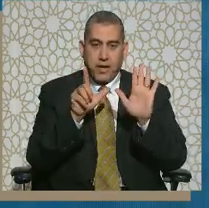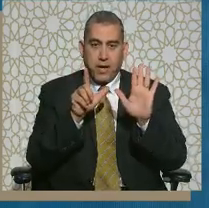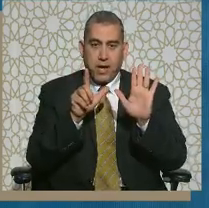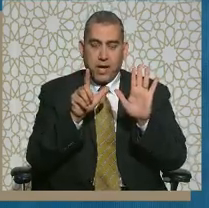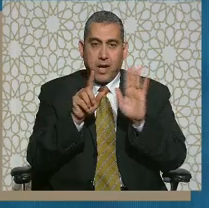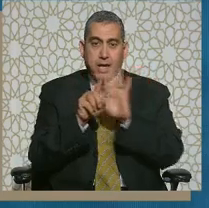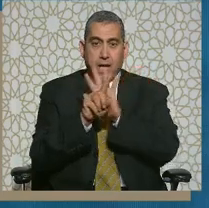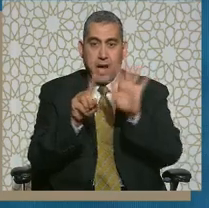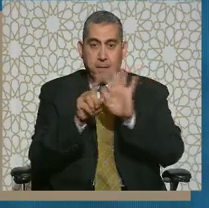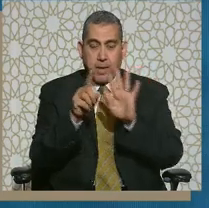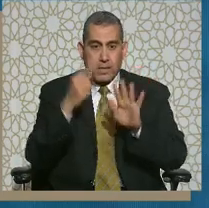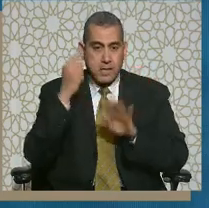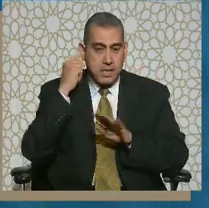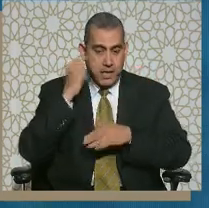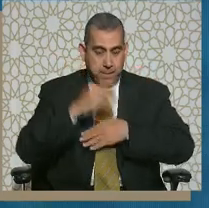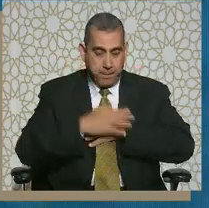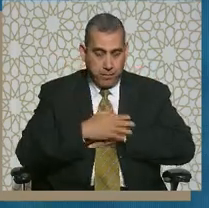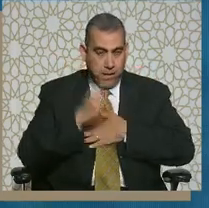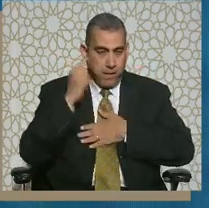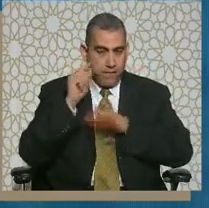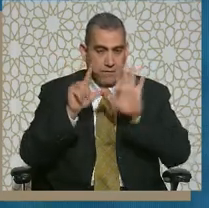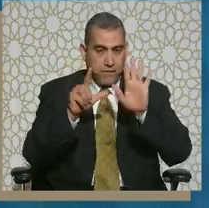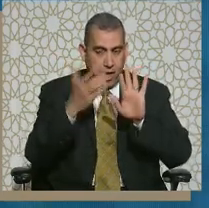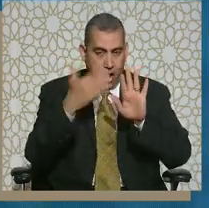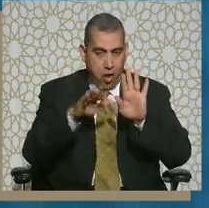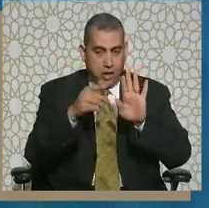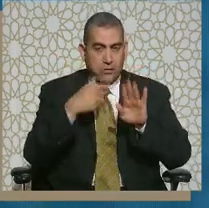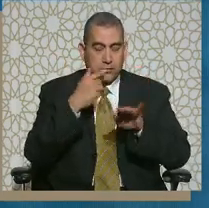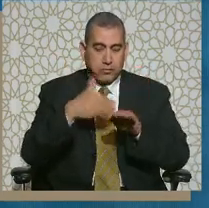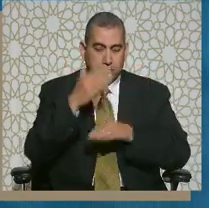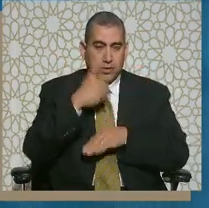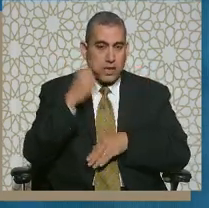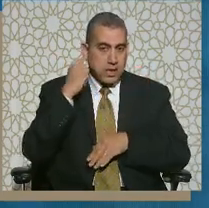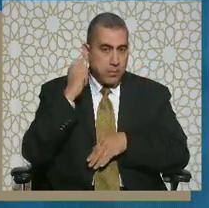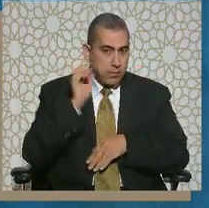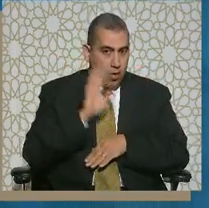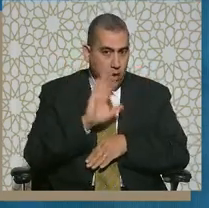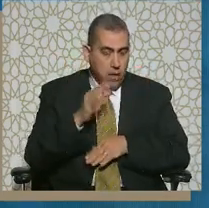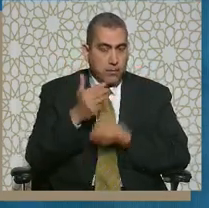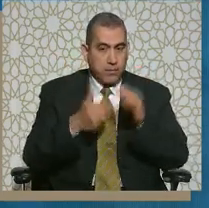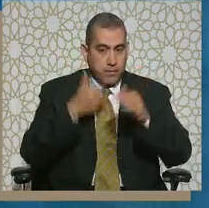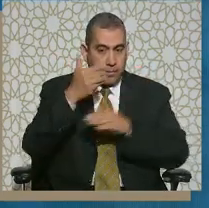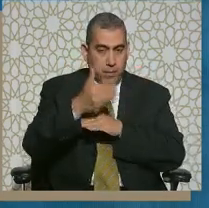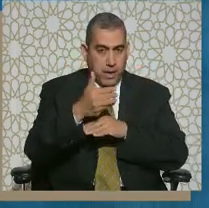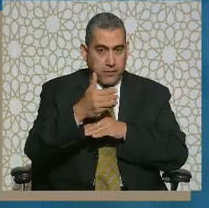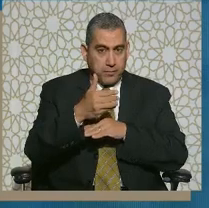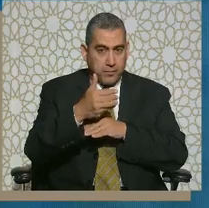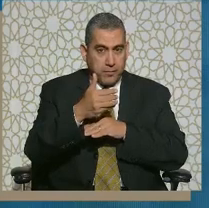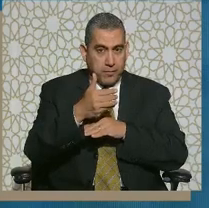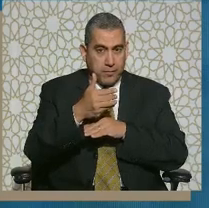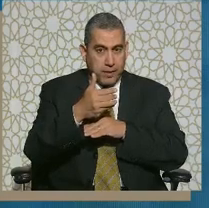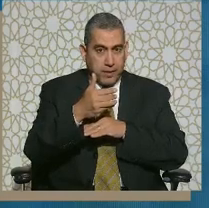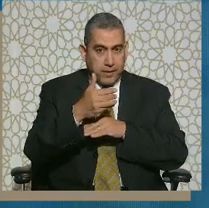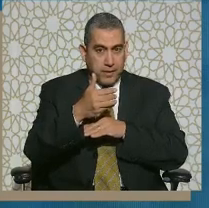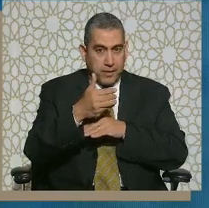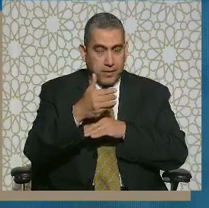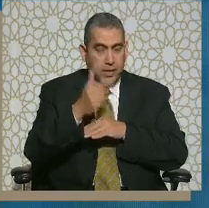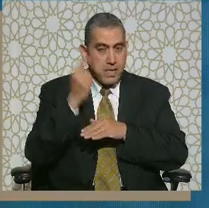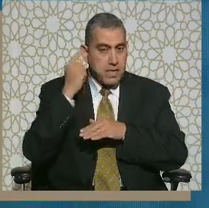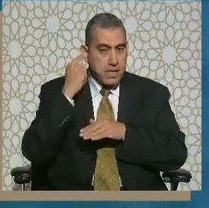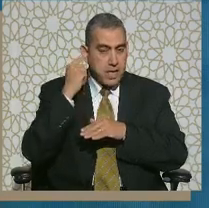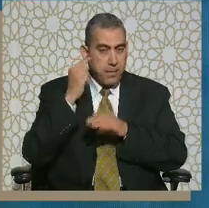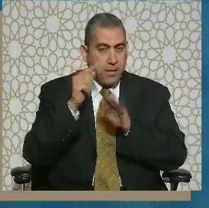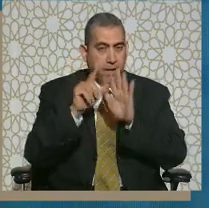الانصات اجمع العلماء على اني فاستمعوا له وانصتوا قالوا اجمعه على ان دوت في الاستماع